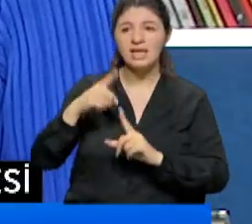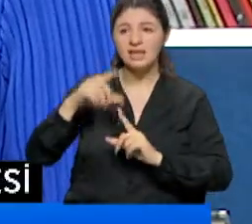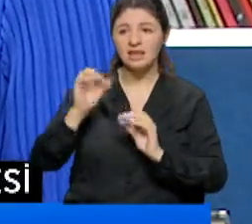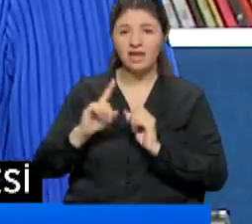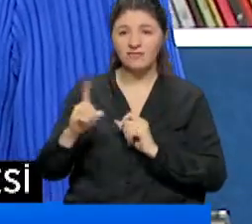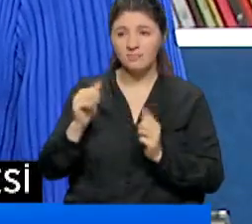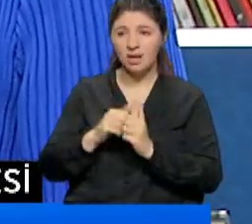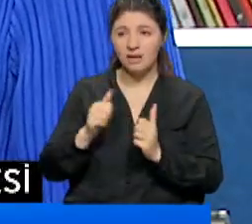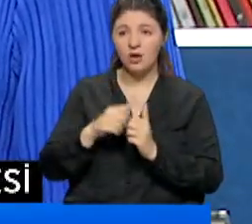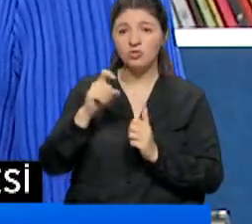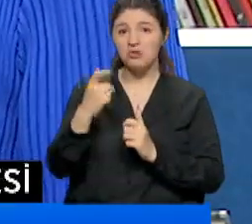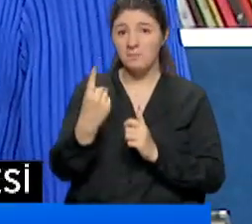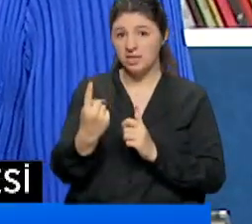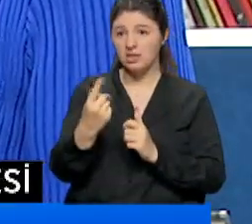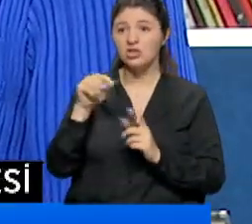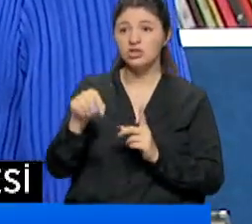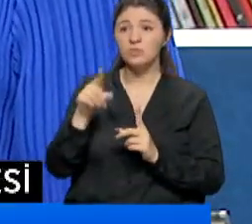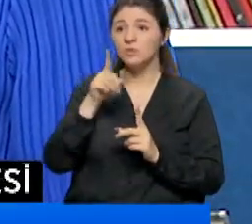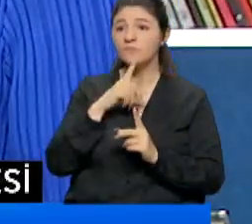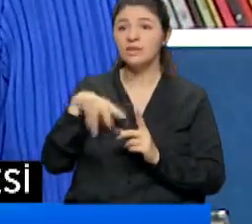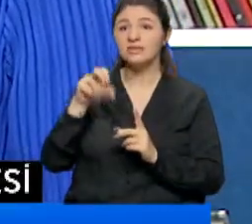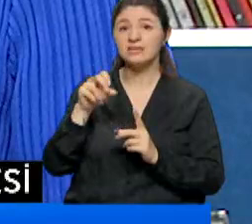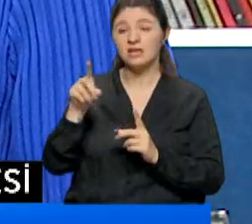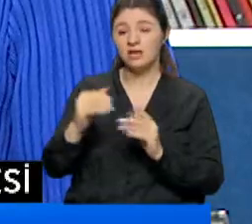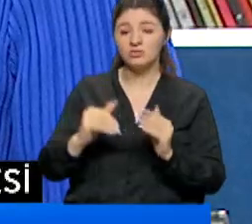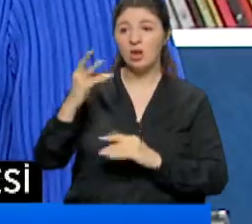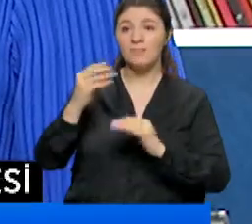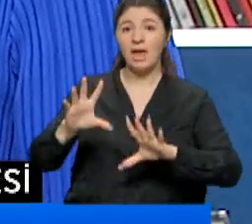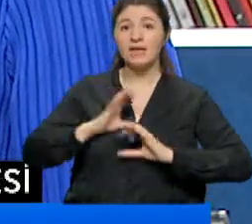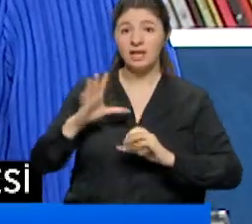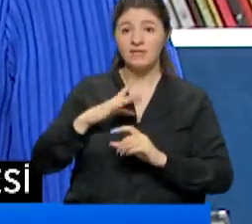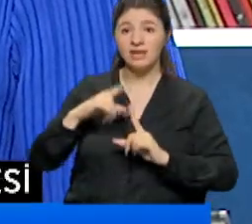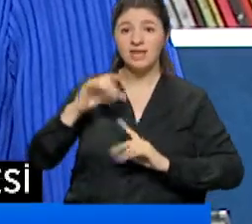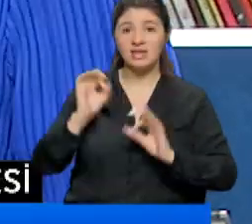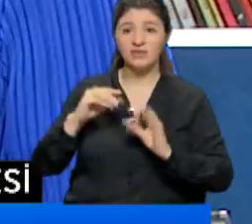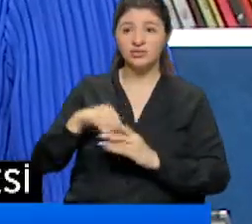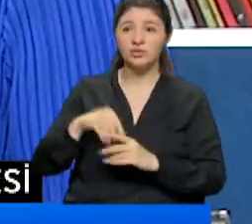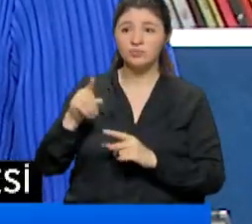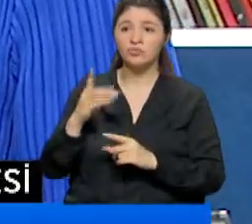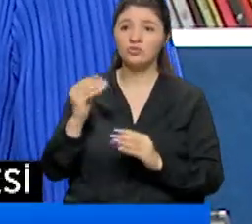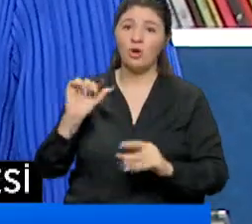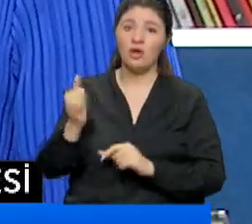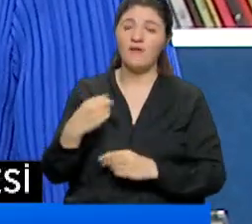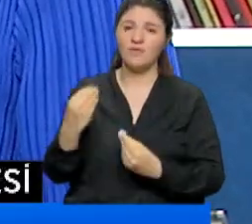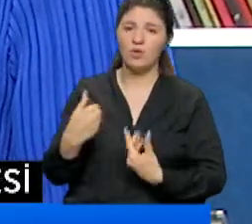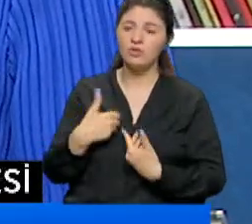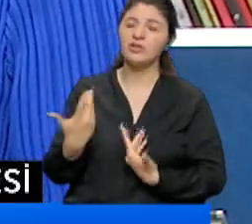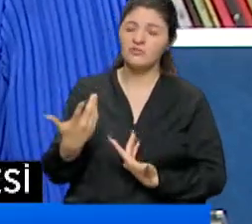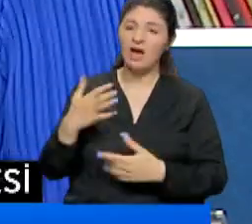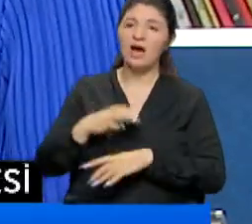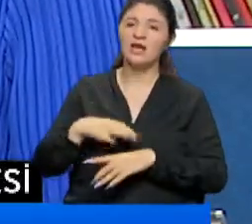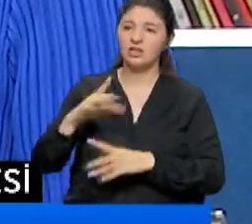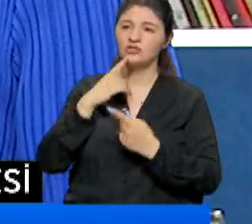ilk tedavilerle beraber 91 ler Şimdi yüzde seksenlere çıkan bir etkinlik var tedavilerde Bunu da çok önemsiyoruz